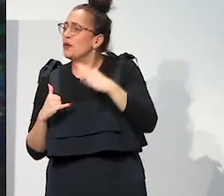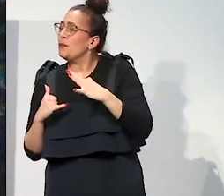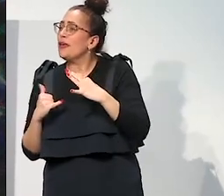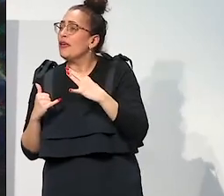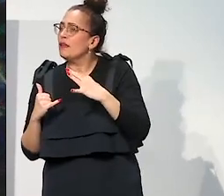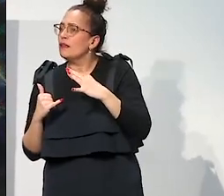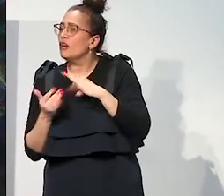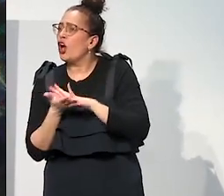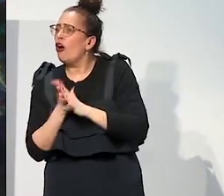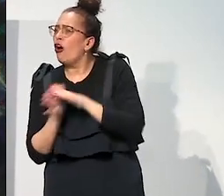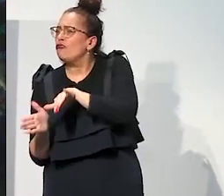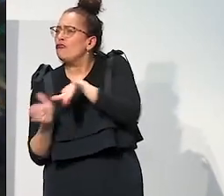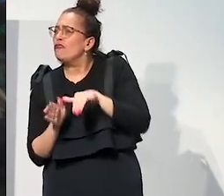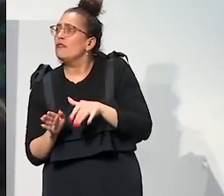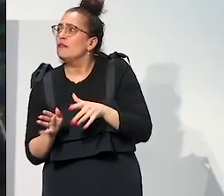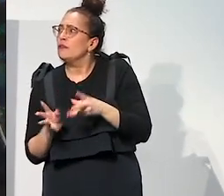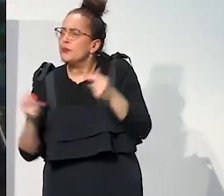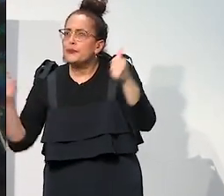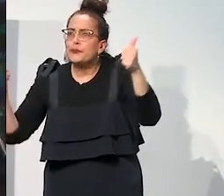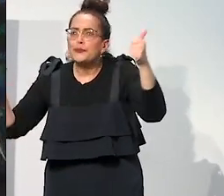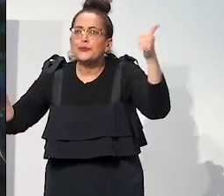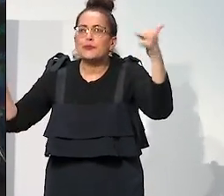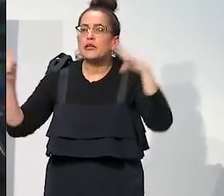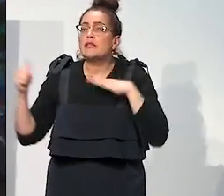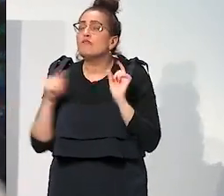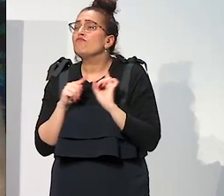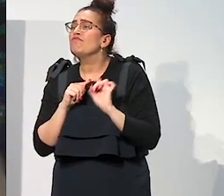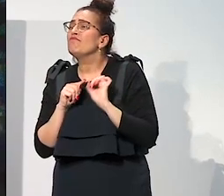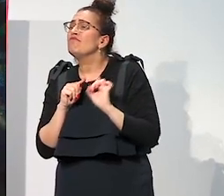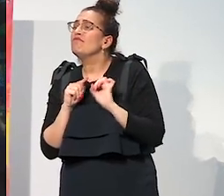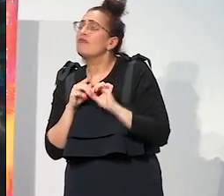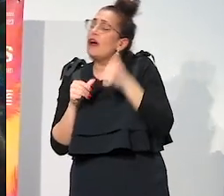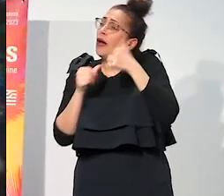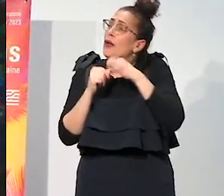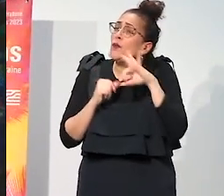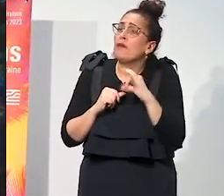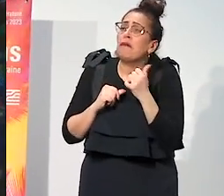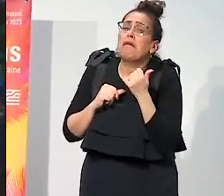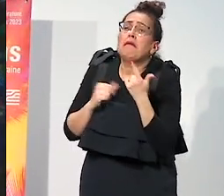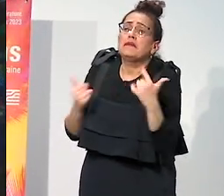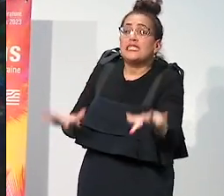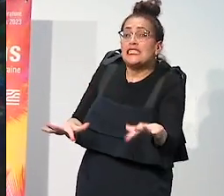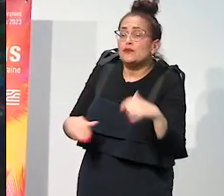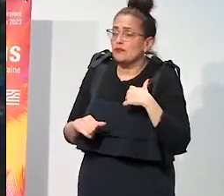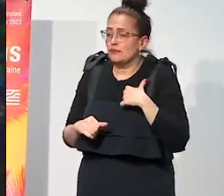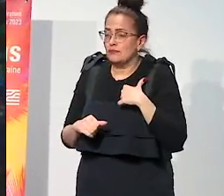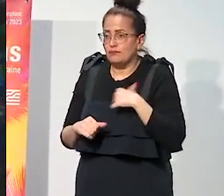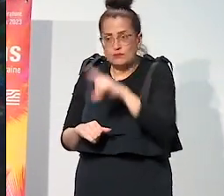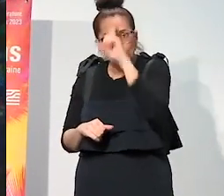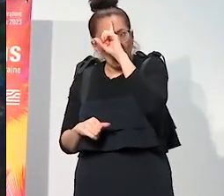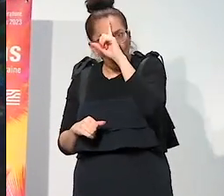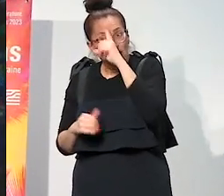retient que des. En général, on n'en retient que très peu de choses. Et j'ai compris pourquoi. J'ai compris pourquoi on en retient si peu de choses.